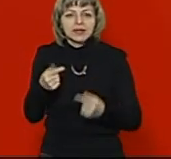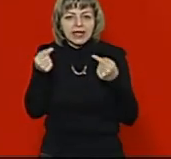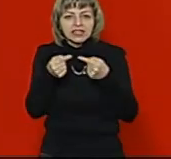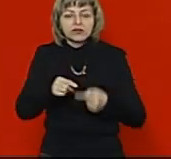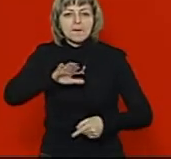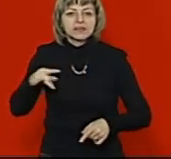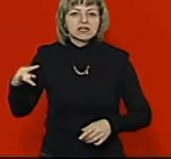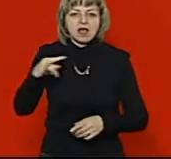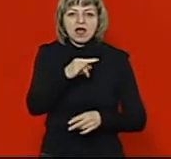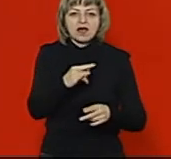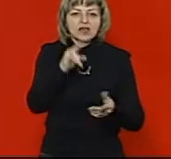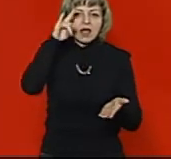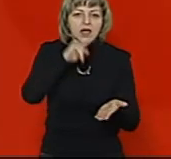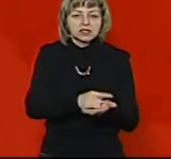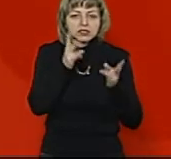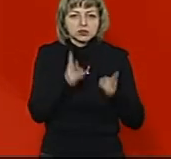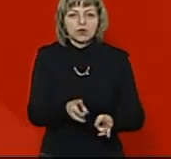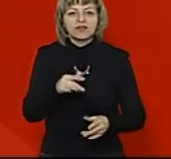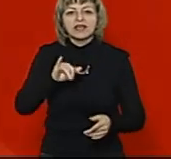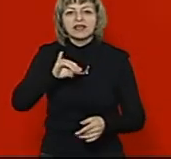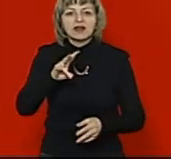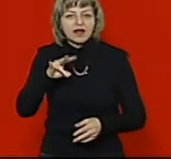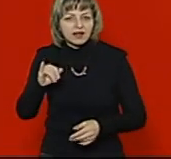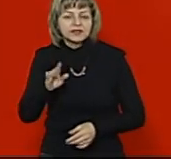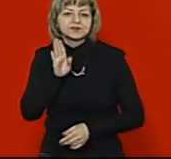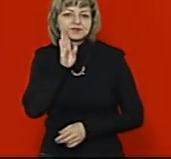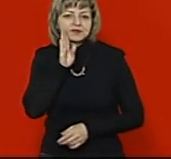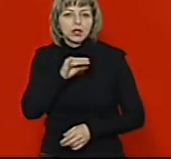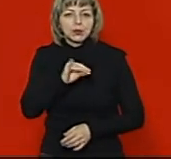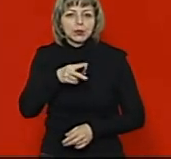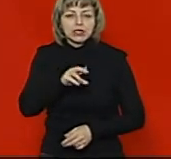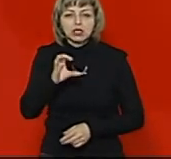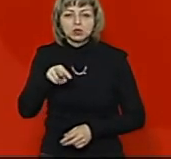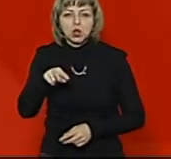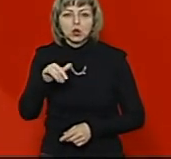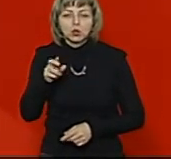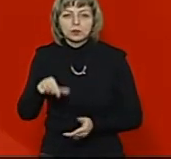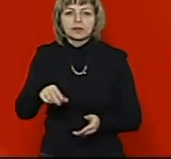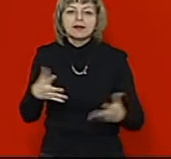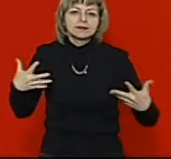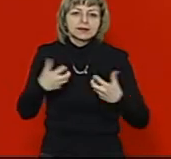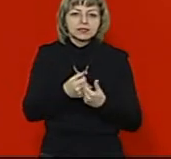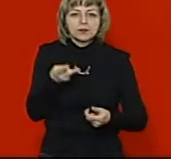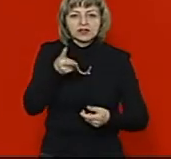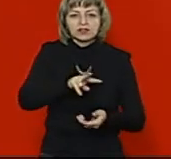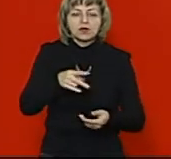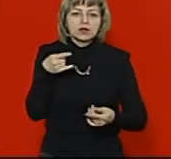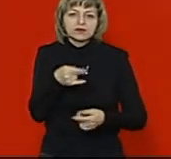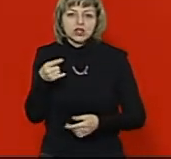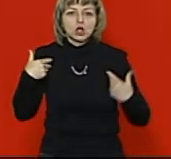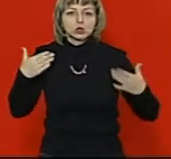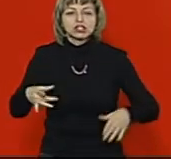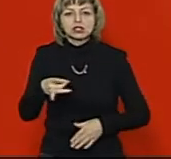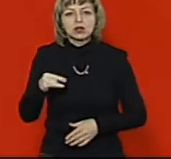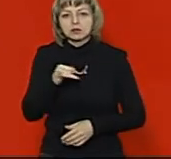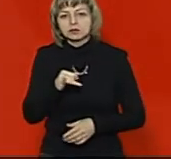ідентифікували після авіакатастрофи у Ірані, волинянка Юлія Сологуб. ДТП за участю двох мікроавтобусів у Рожищенському районі